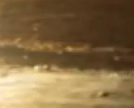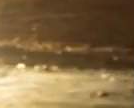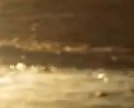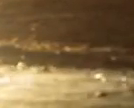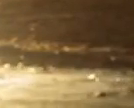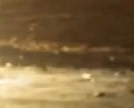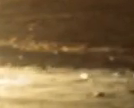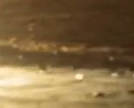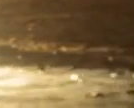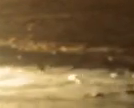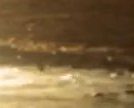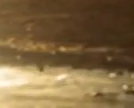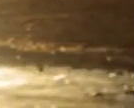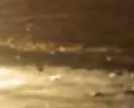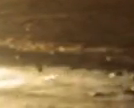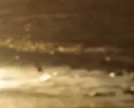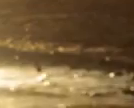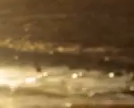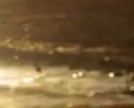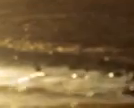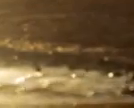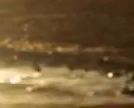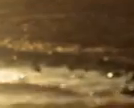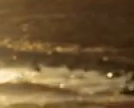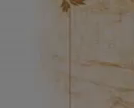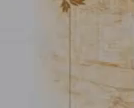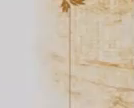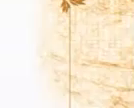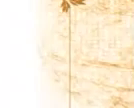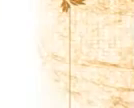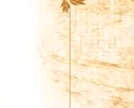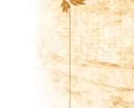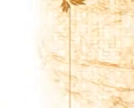Dunyoda ilmdan boshqa najot yo'q va bo'lmag'ay.